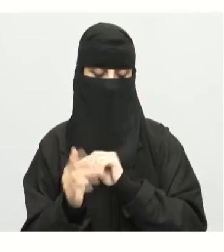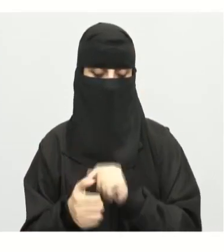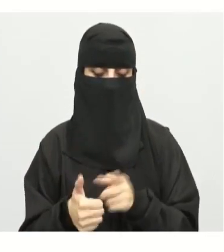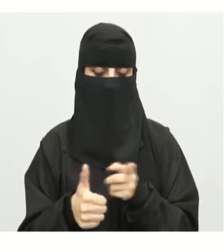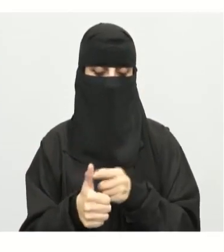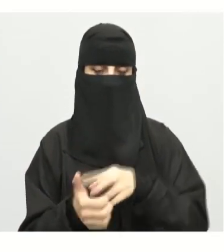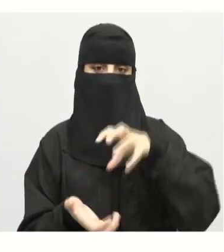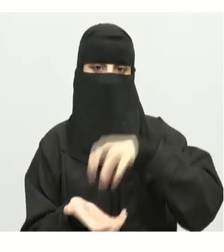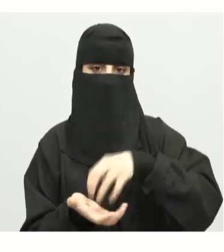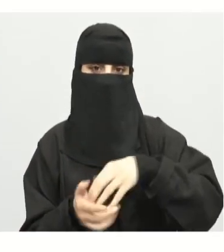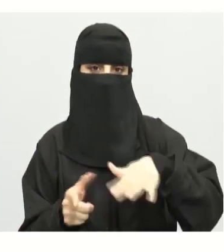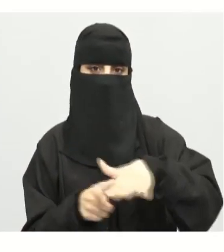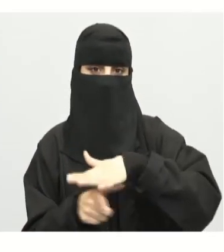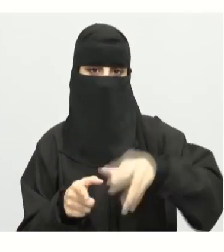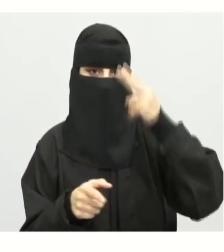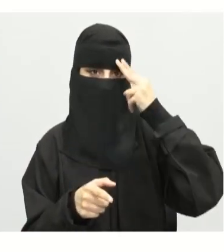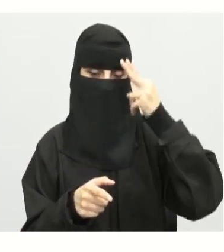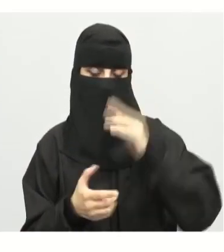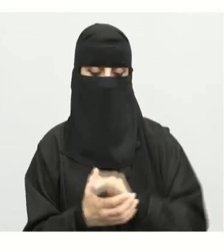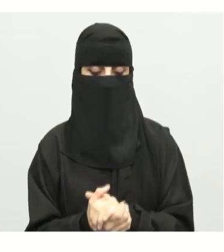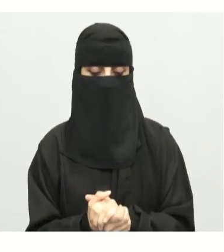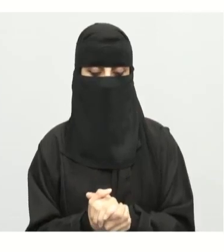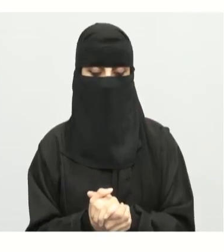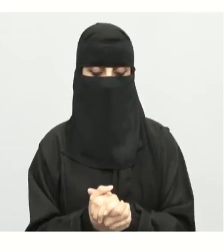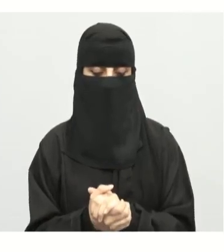موقع وطني المملكه العربيه السعوديه